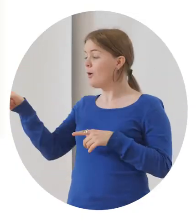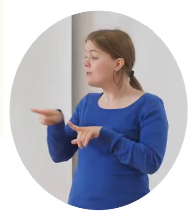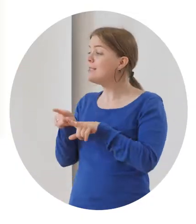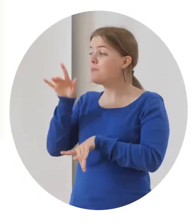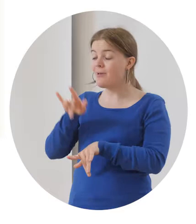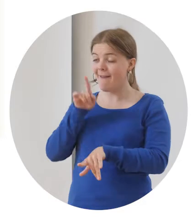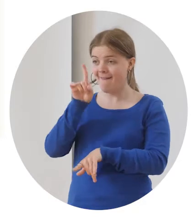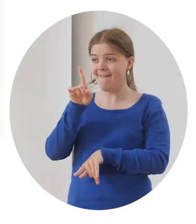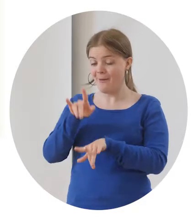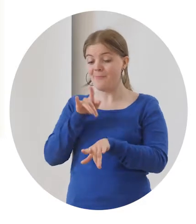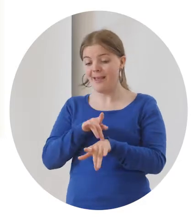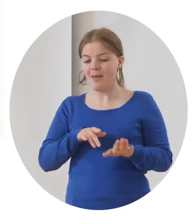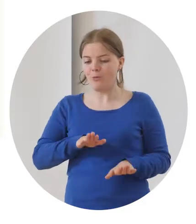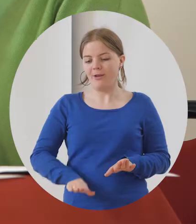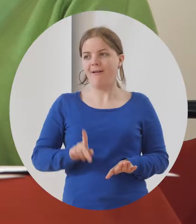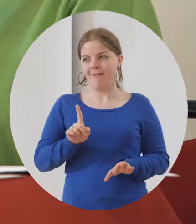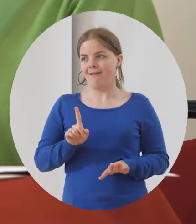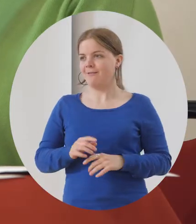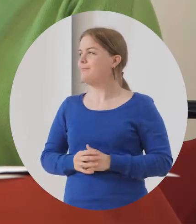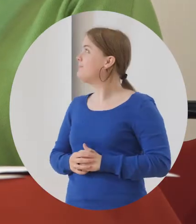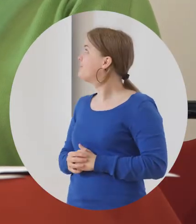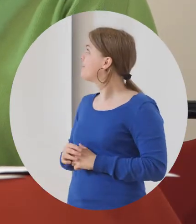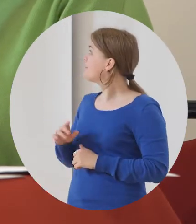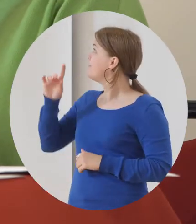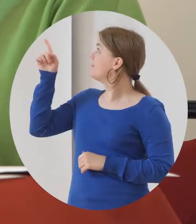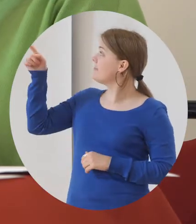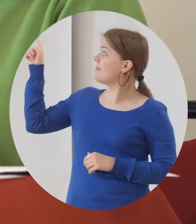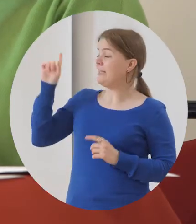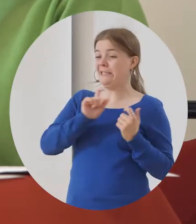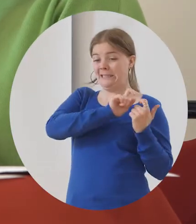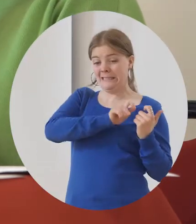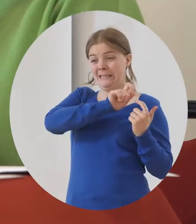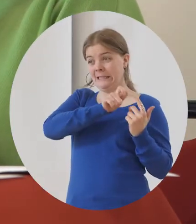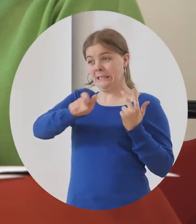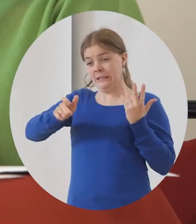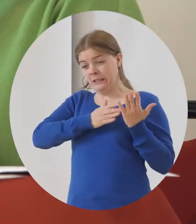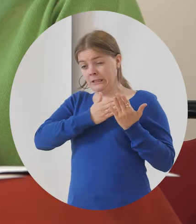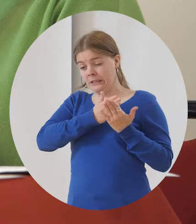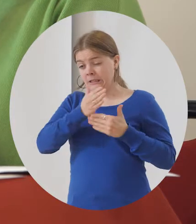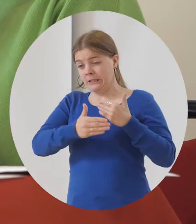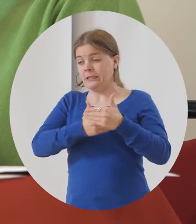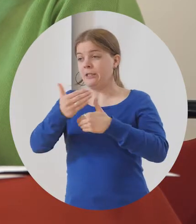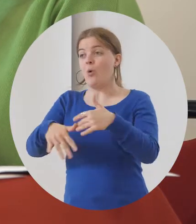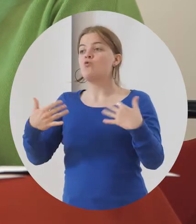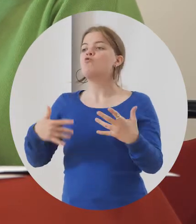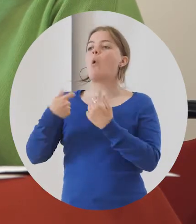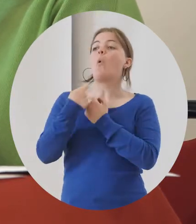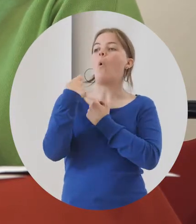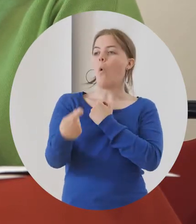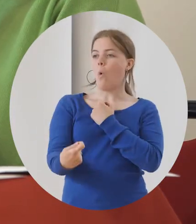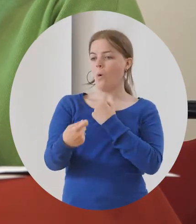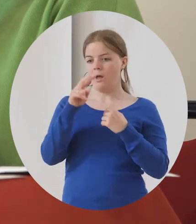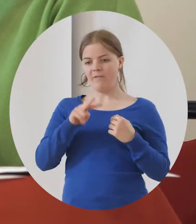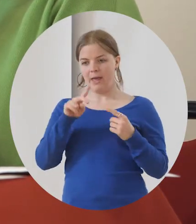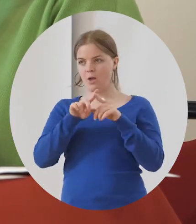surtout. L'appui au niveau des pieds. Voilà. Ce cheminement, il a été long. C'est vrai que le schéma corporel, c'est important